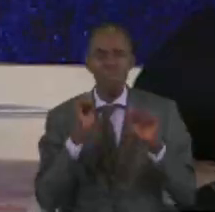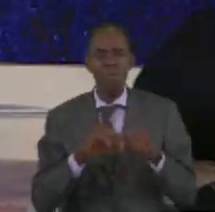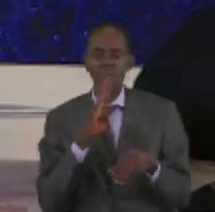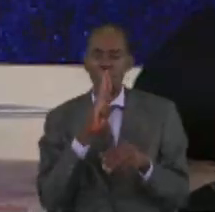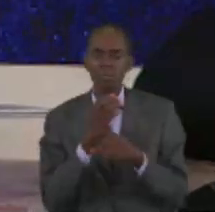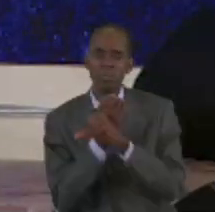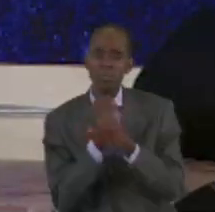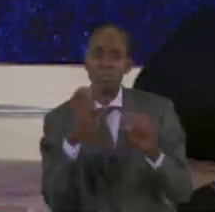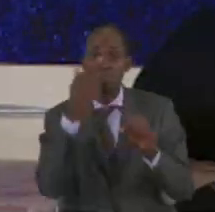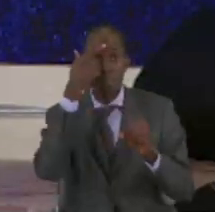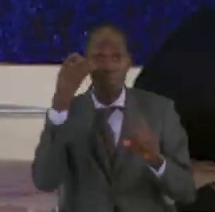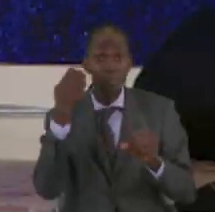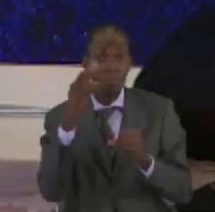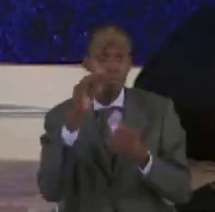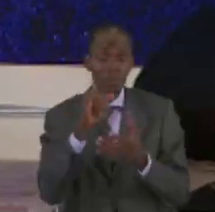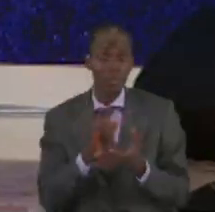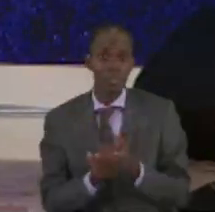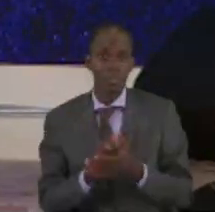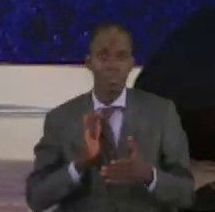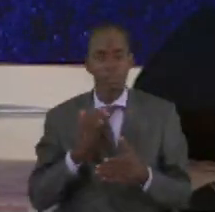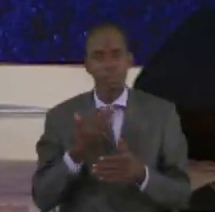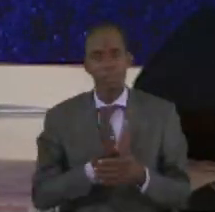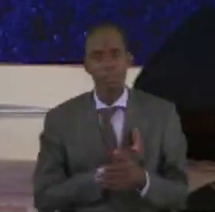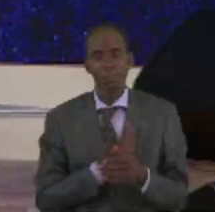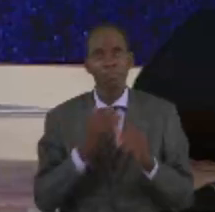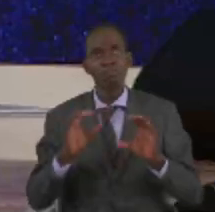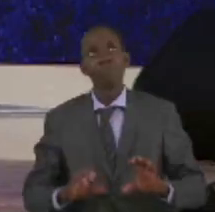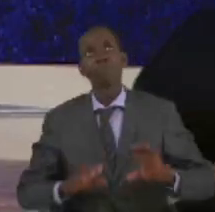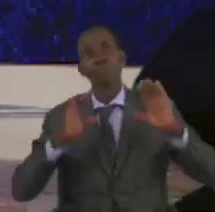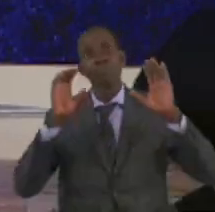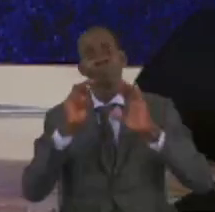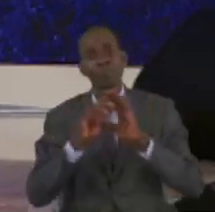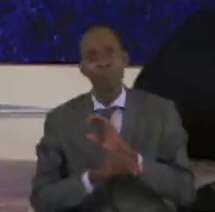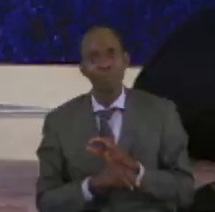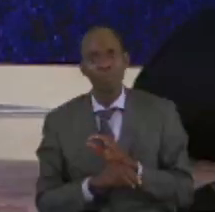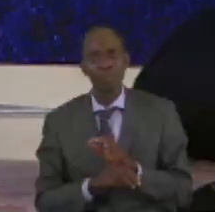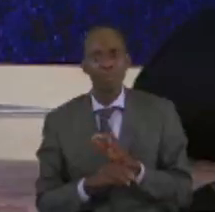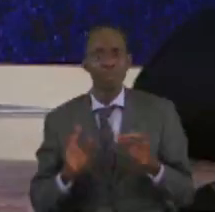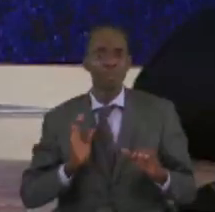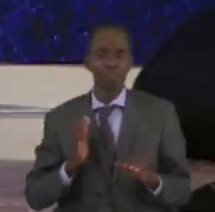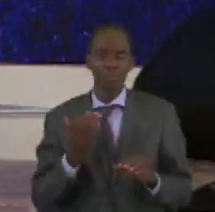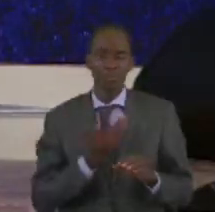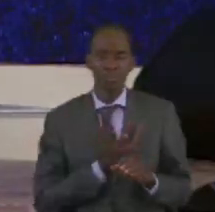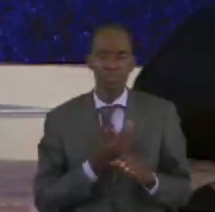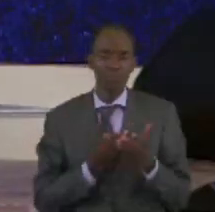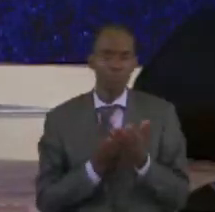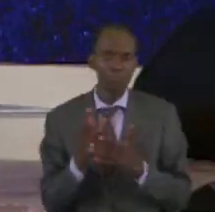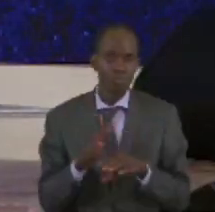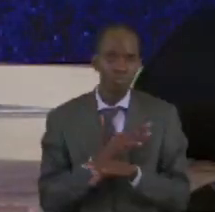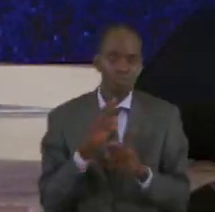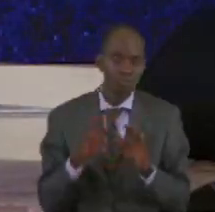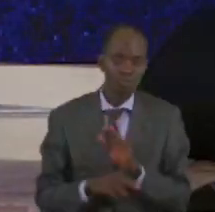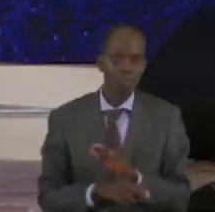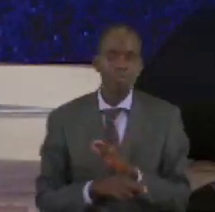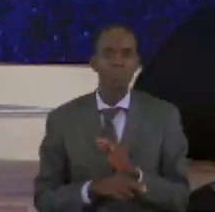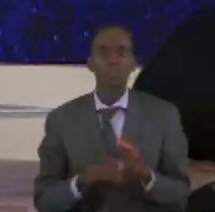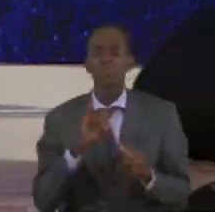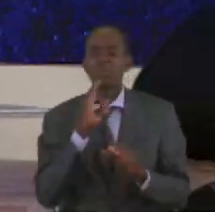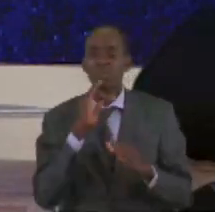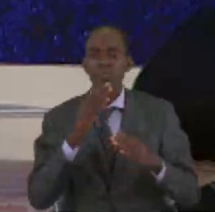péché, que nous pouvons être sauvés. C'est à cause de cela, notre dévouement, notre consécration,